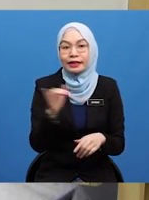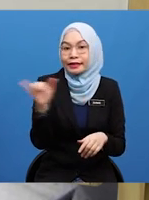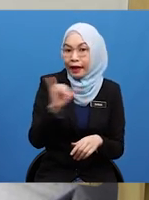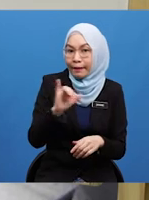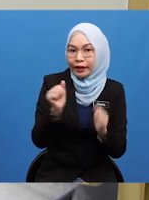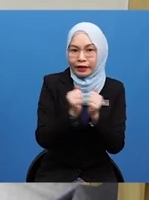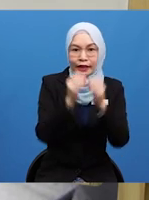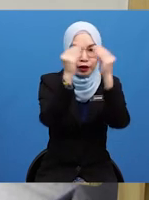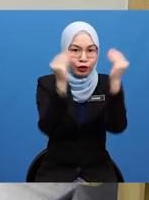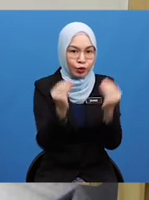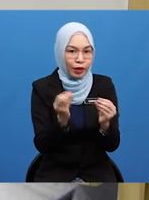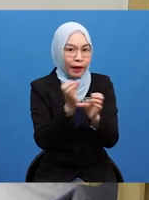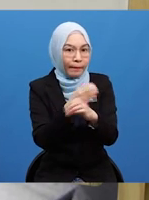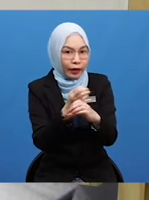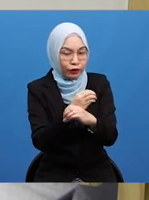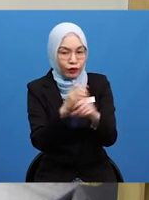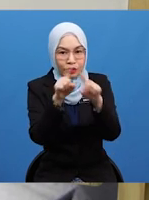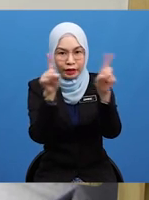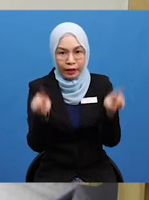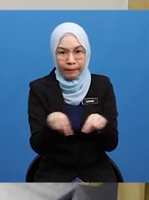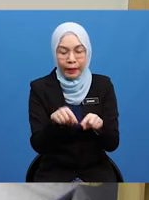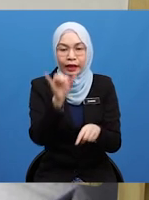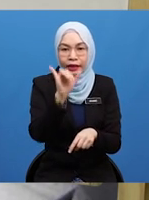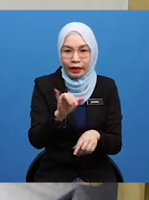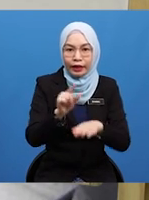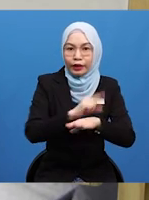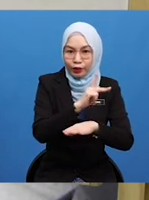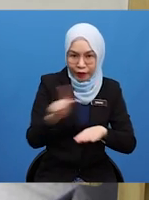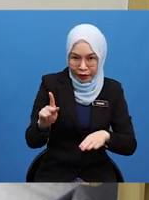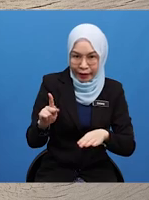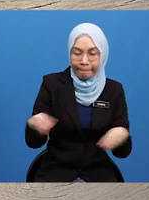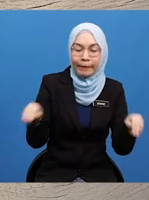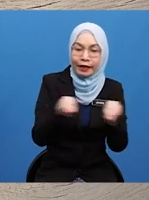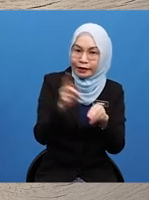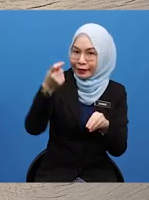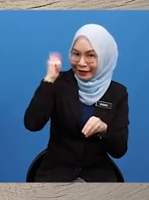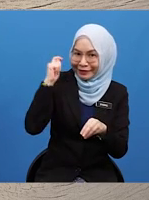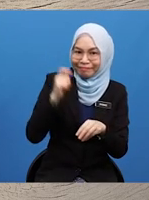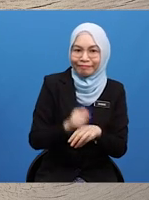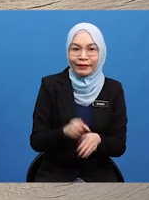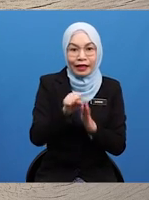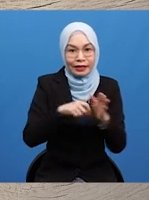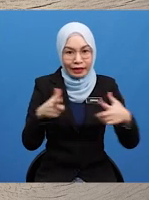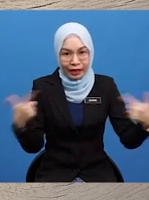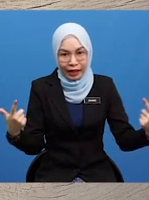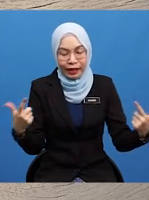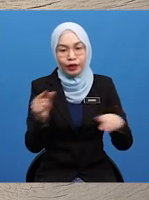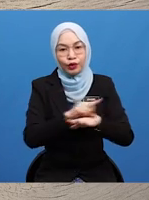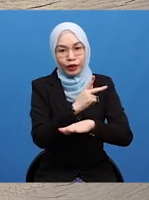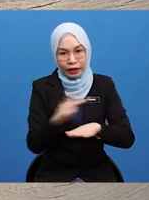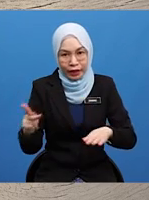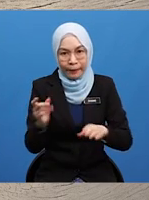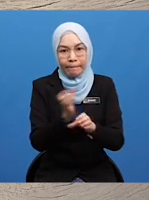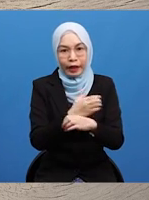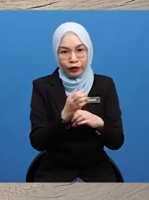jumlah bentuk segi empat yang digunakan seperti tadi. Selain menggunakan bentuk